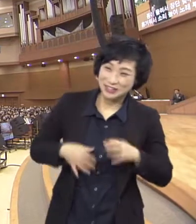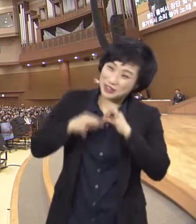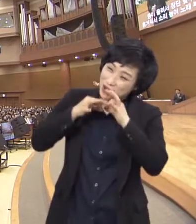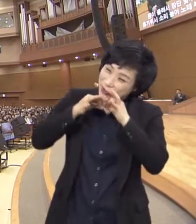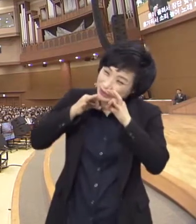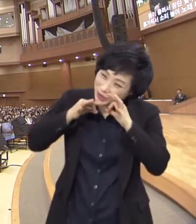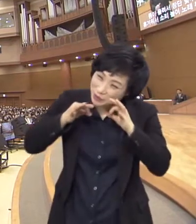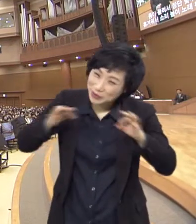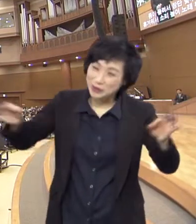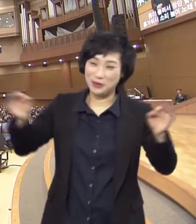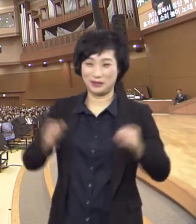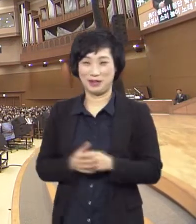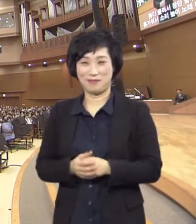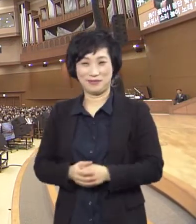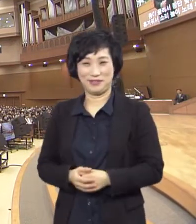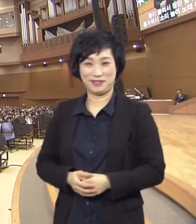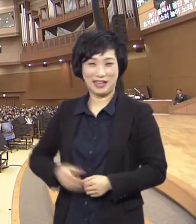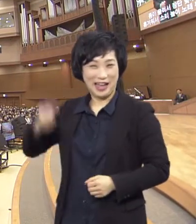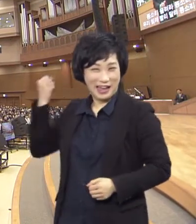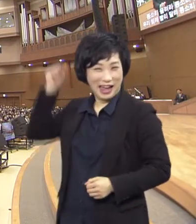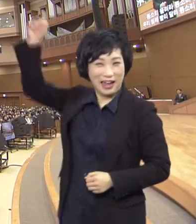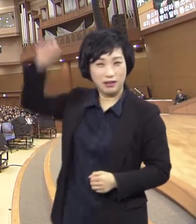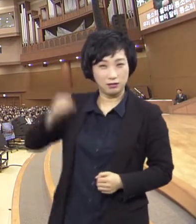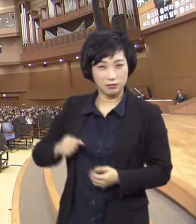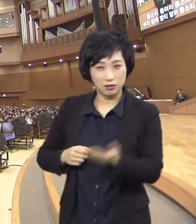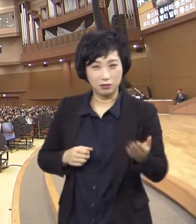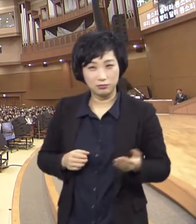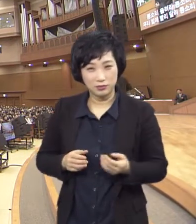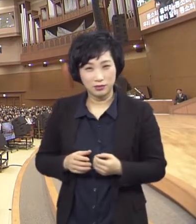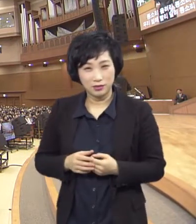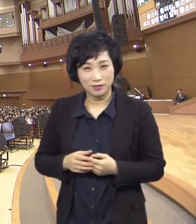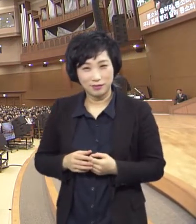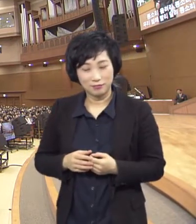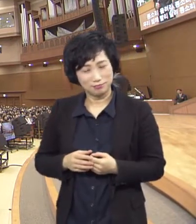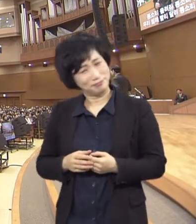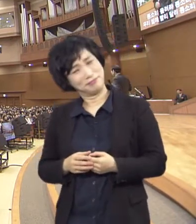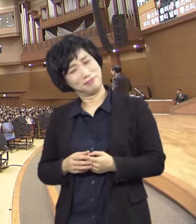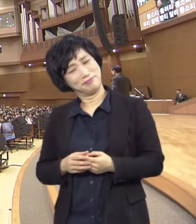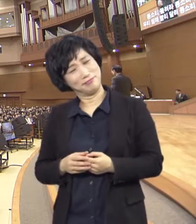흥겨워서 소리 높여 노래 부르자. 하이!